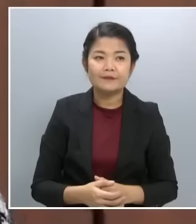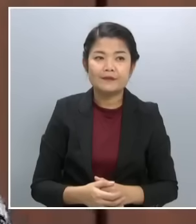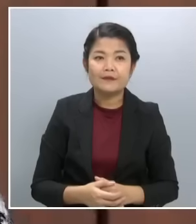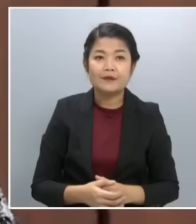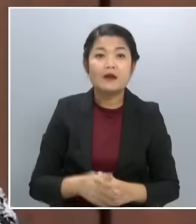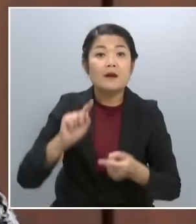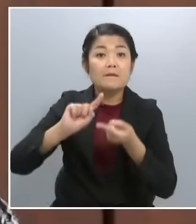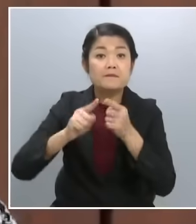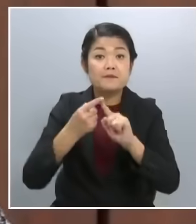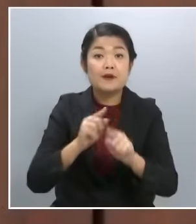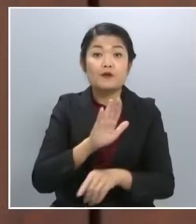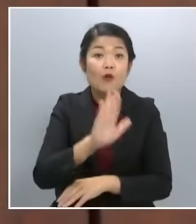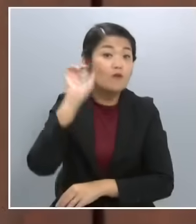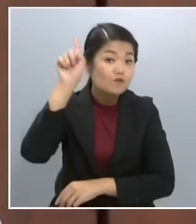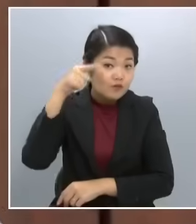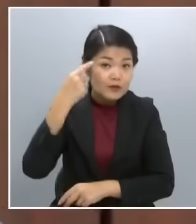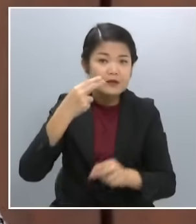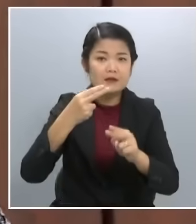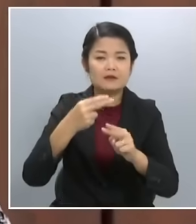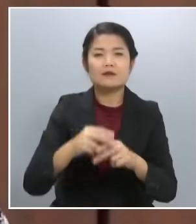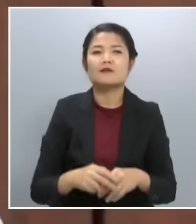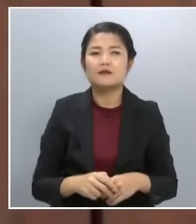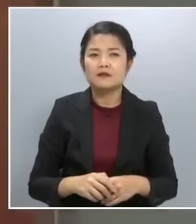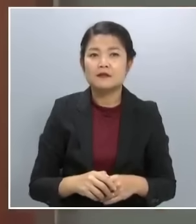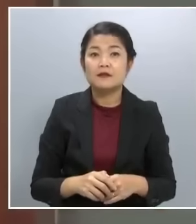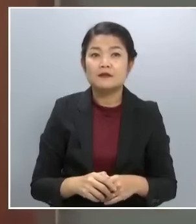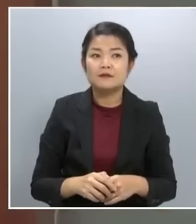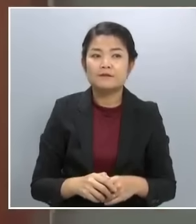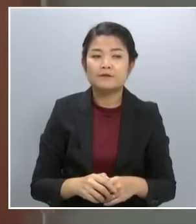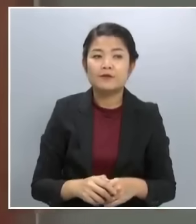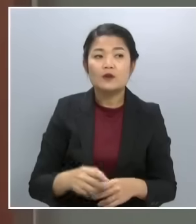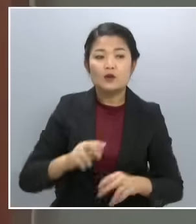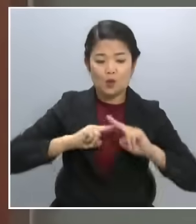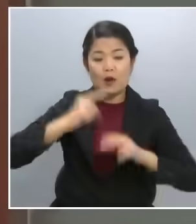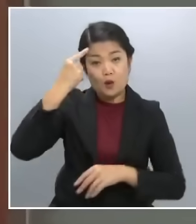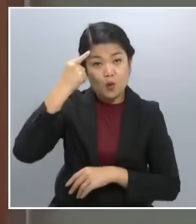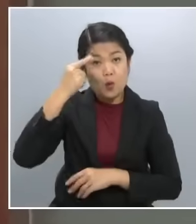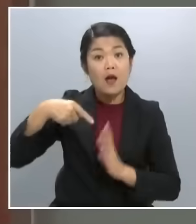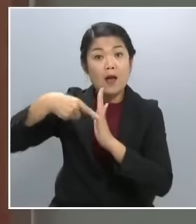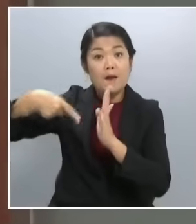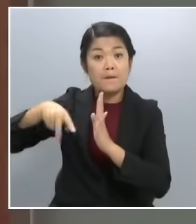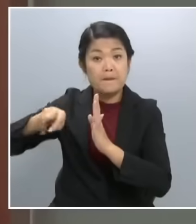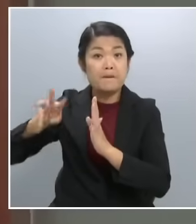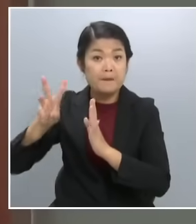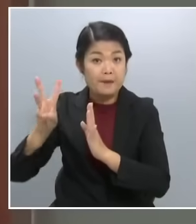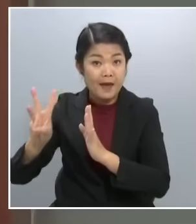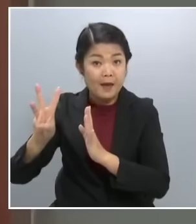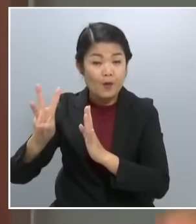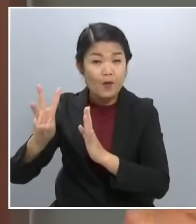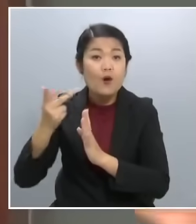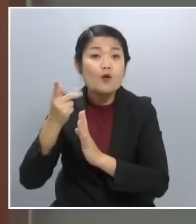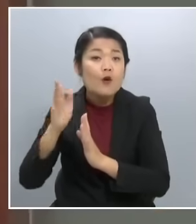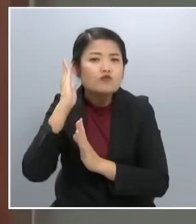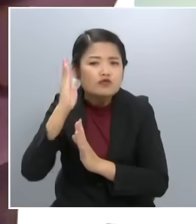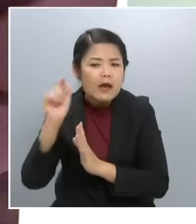เป็นเพื่อนของแพรวคือเดือนเนี่ยบอกว่าตัวเธอเองเนี่ยรู้นะว่าแพรวเนี่ยคบหากับโบ้มา 5-6เดือนแล้วเธอเอง